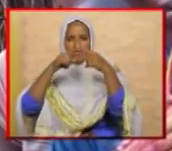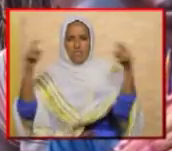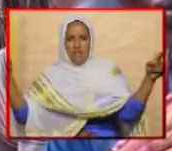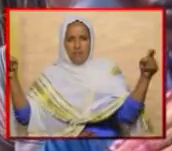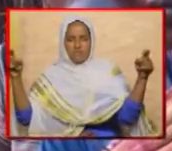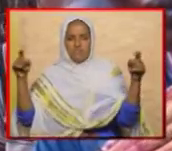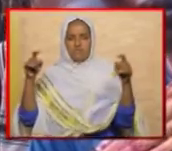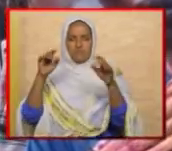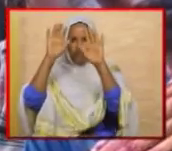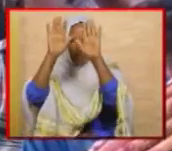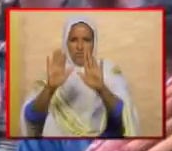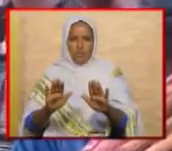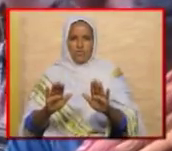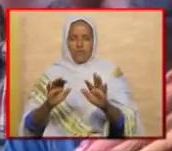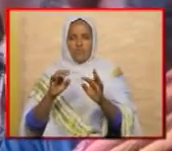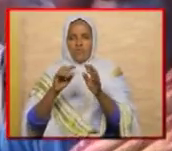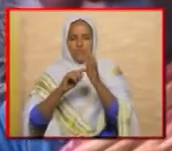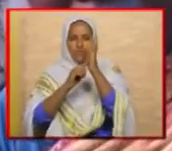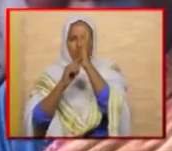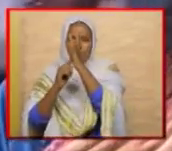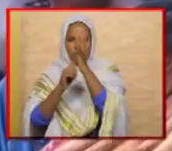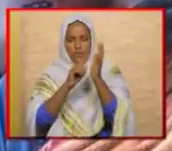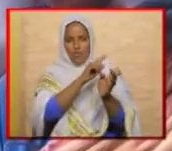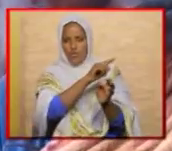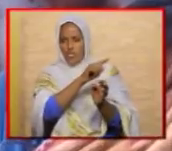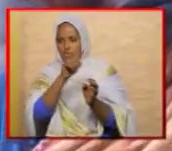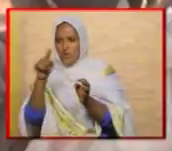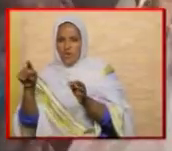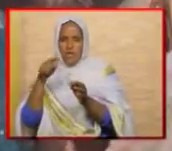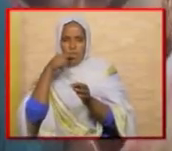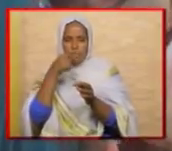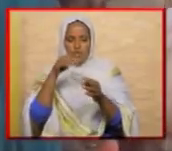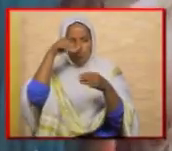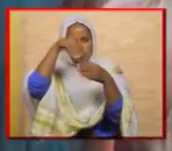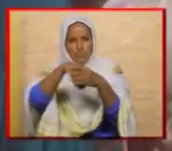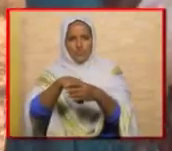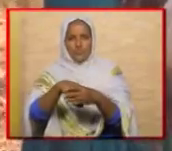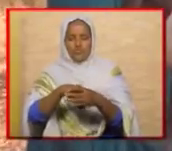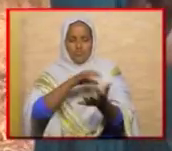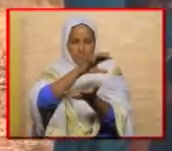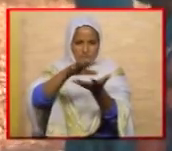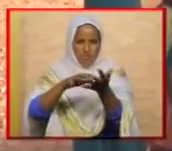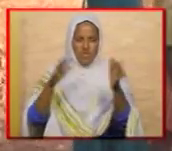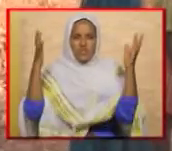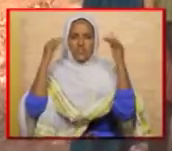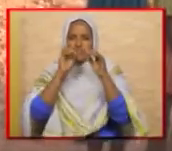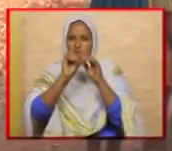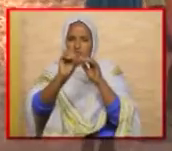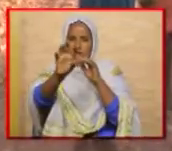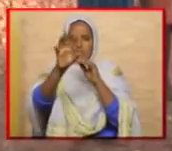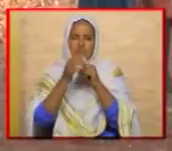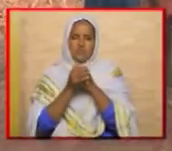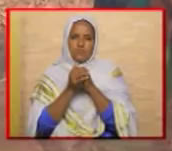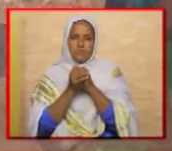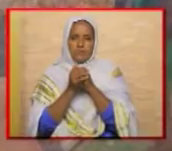የማረከው እንደ ኩራዝ ብርሃን ወዲህ ወዲያም ምትል ውስጡ ምትራወጥ የተስፋ